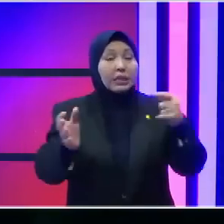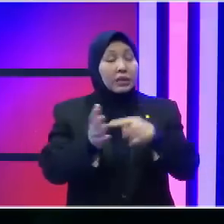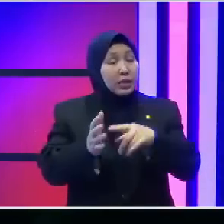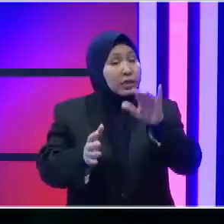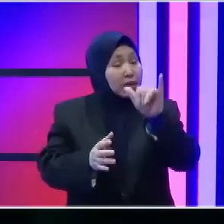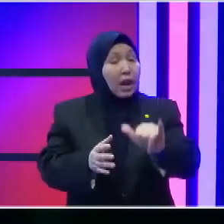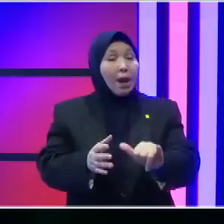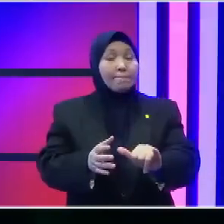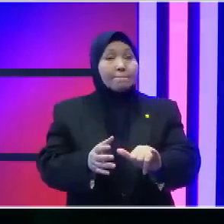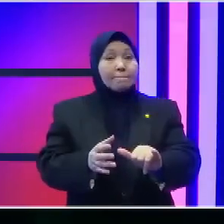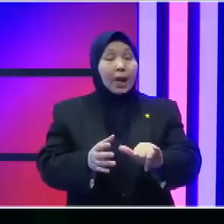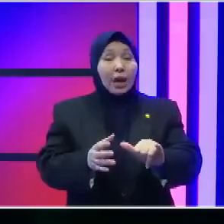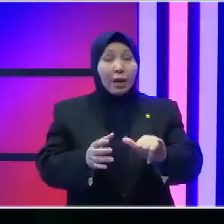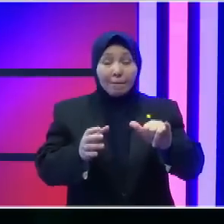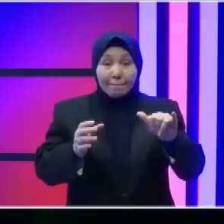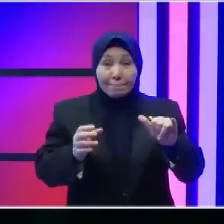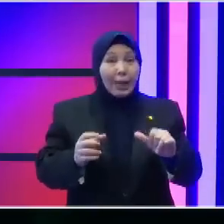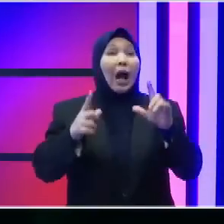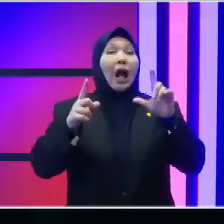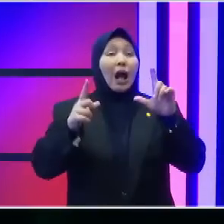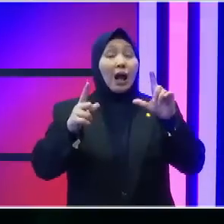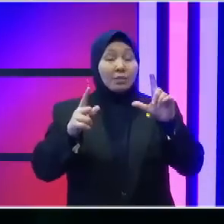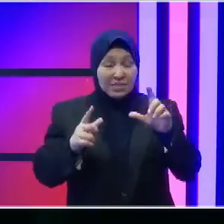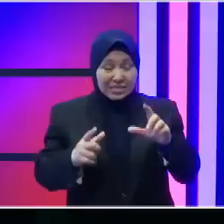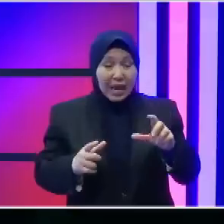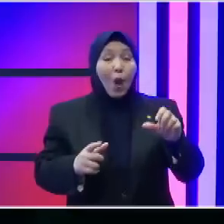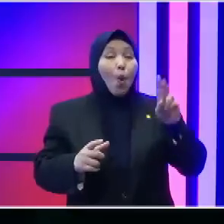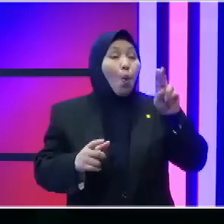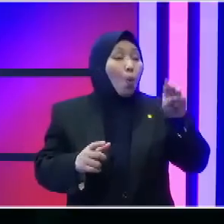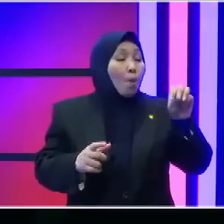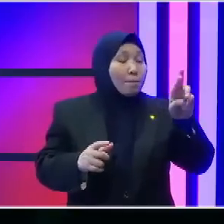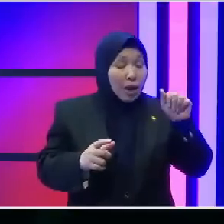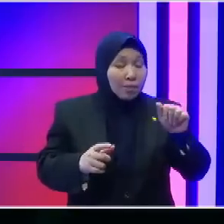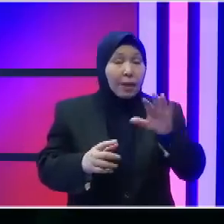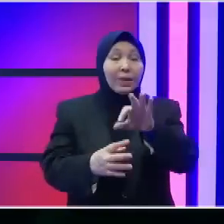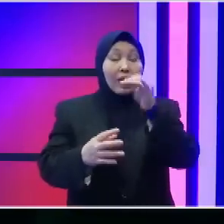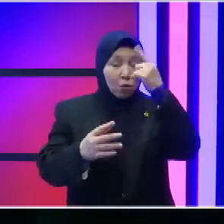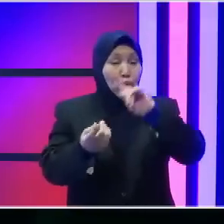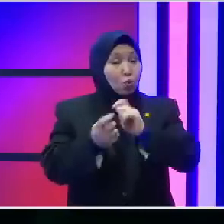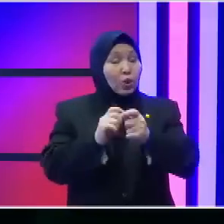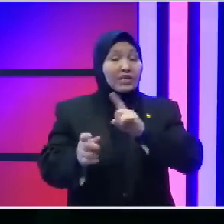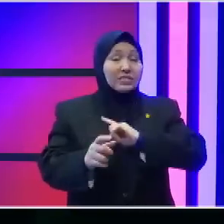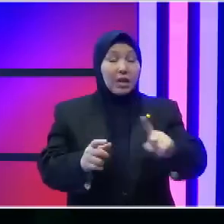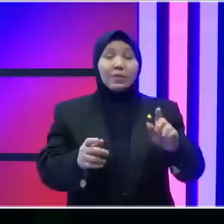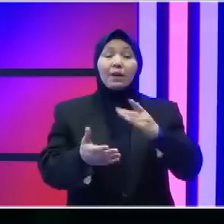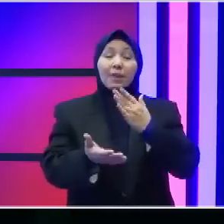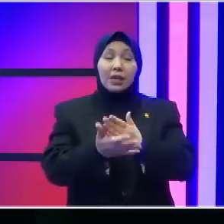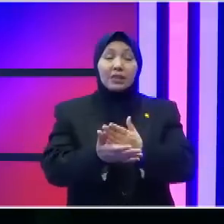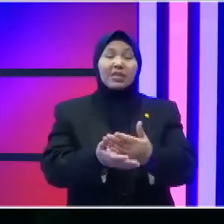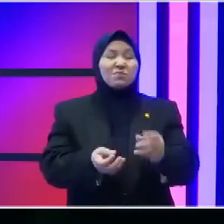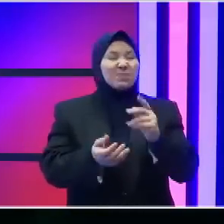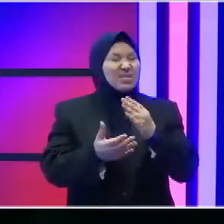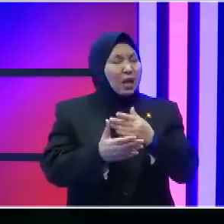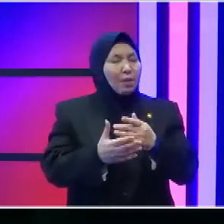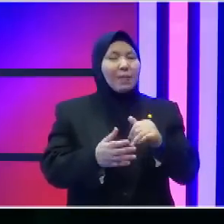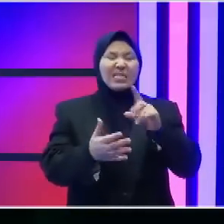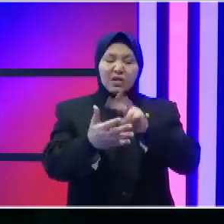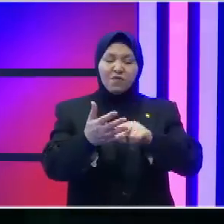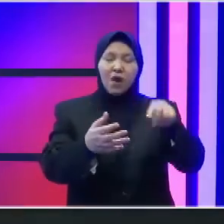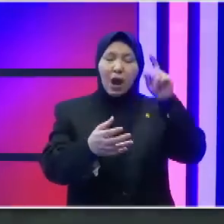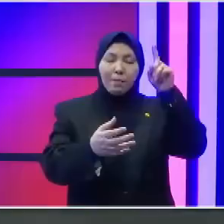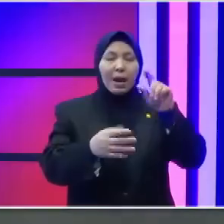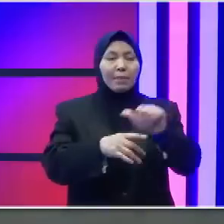yang menggemparkan Saidina Umar sehingga beliau memilih untuk masuk Islam. Kita berhenti sebentar, My Quran Time, baca faham amal,